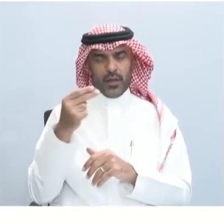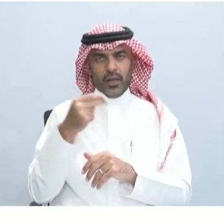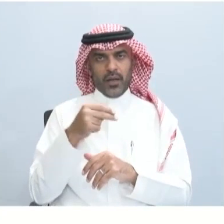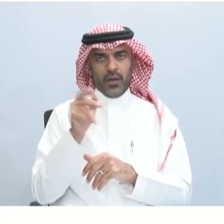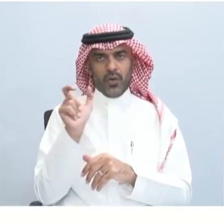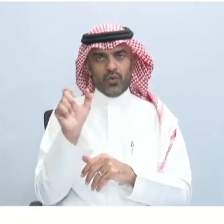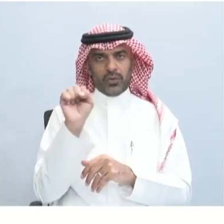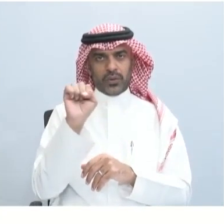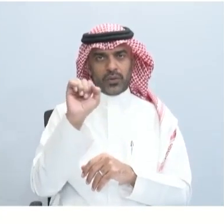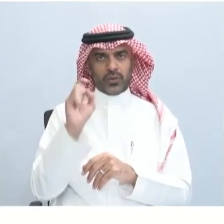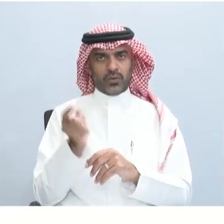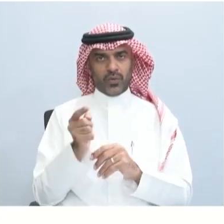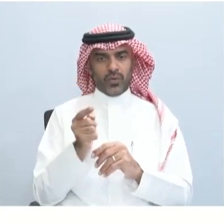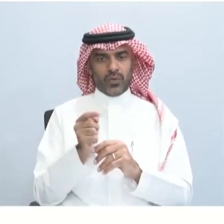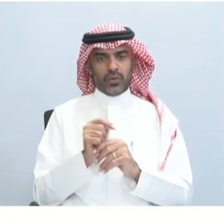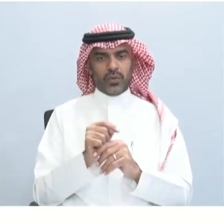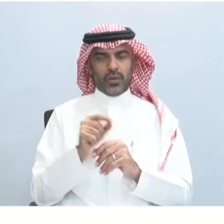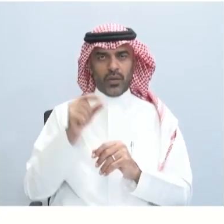والحنصر العنصر